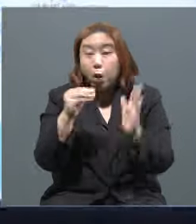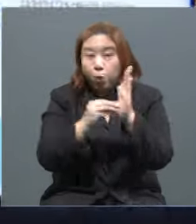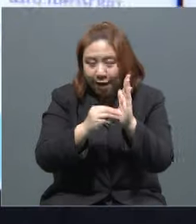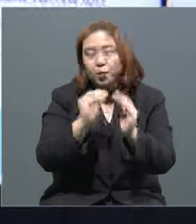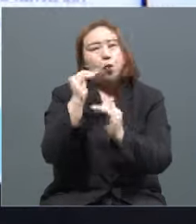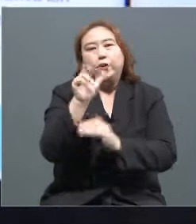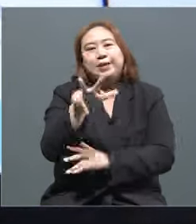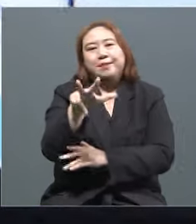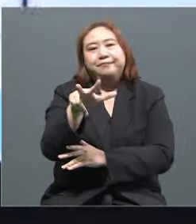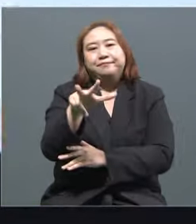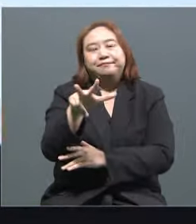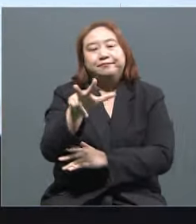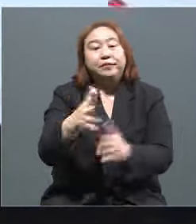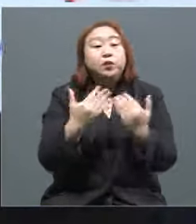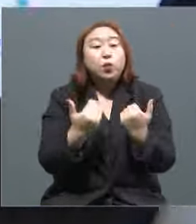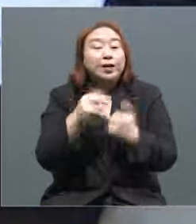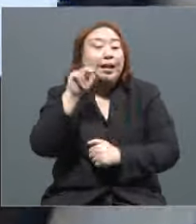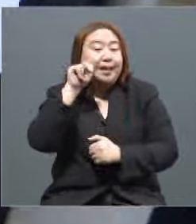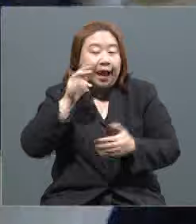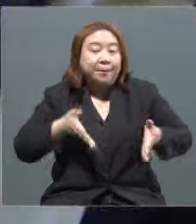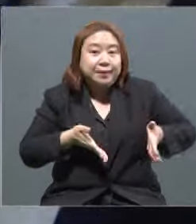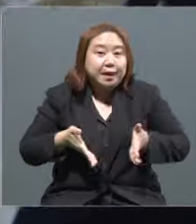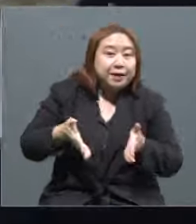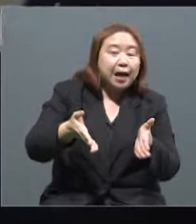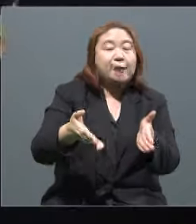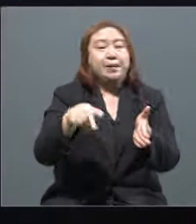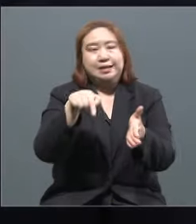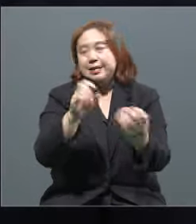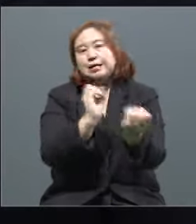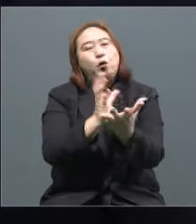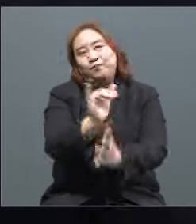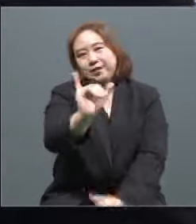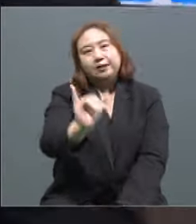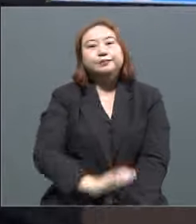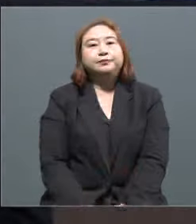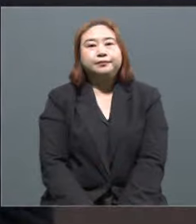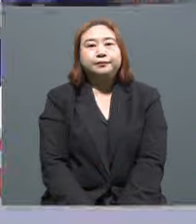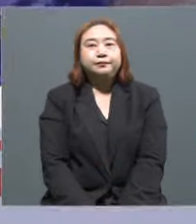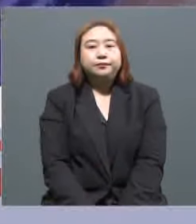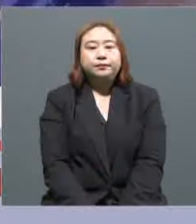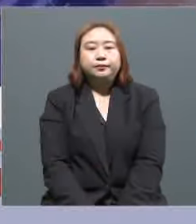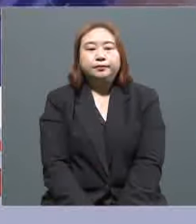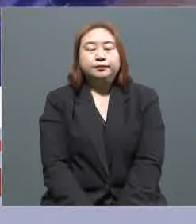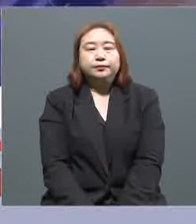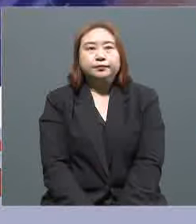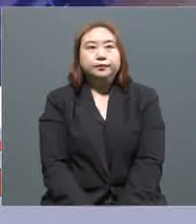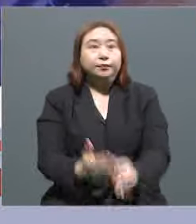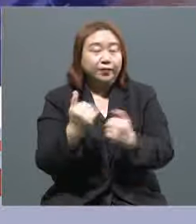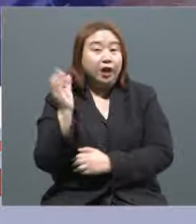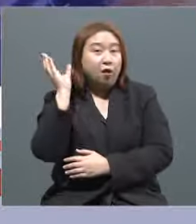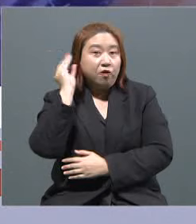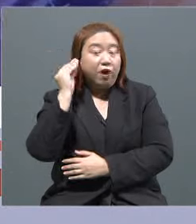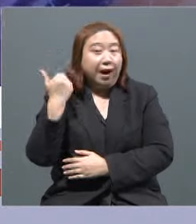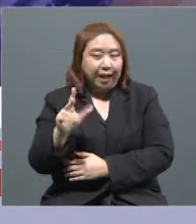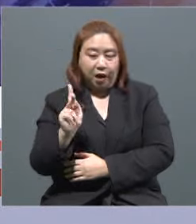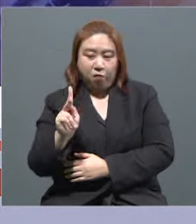นะครับตรงนี้ก็ยังยืนยันครับน้ำในลำน้ำเนี่ยก็ยังไม่มีผลกระทบใดๆ ได้ฟังคำยืนยันจากทางก